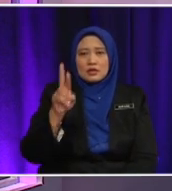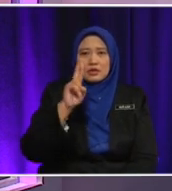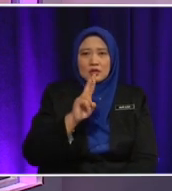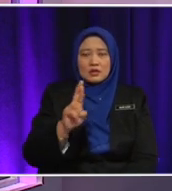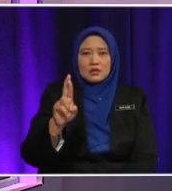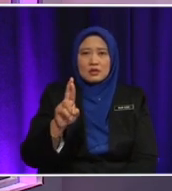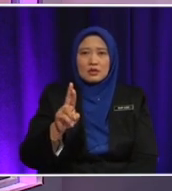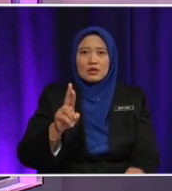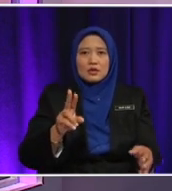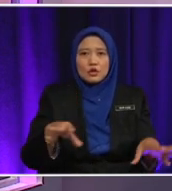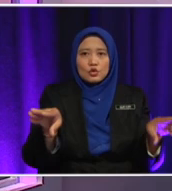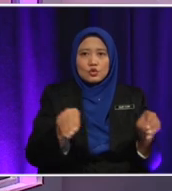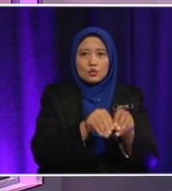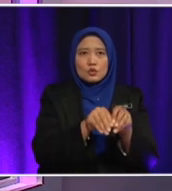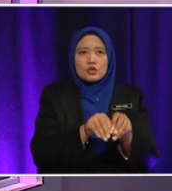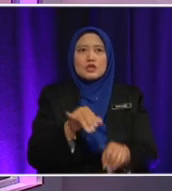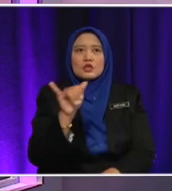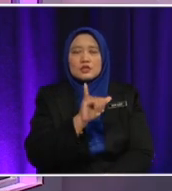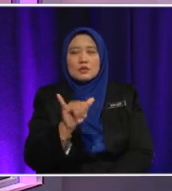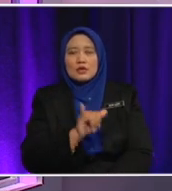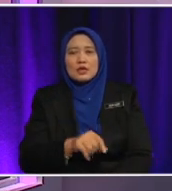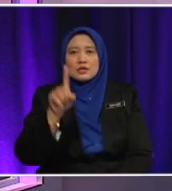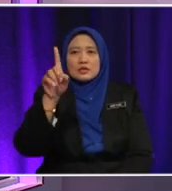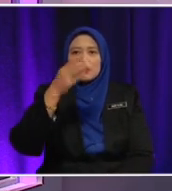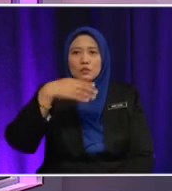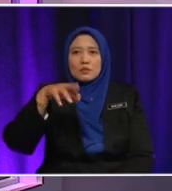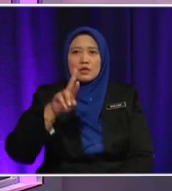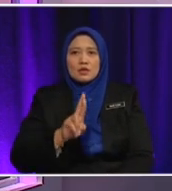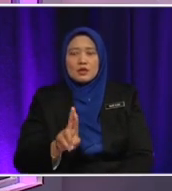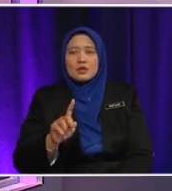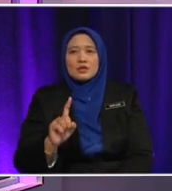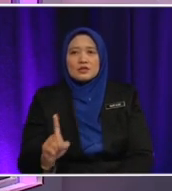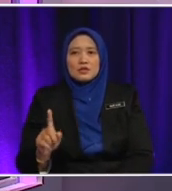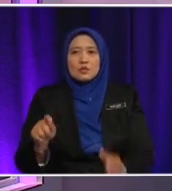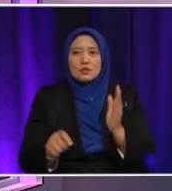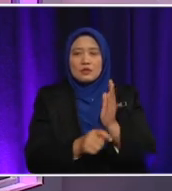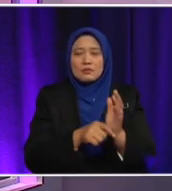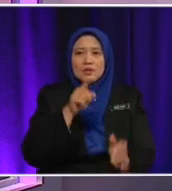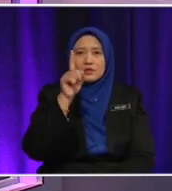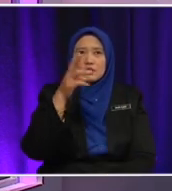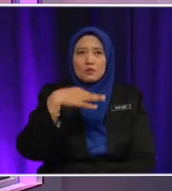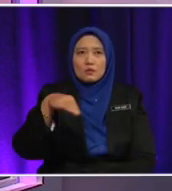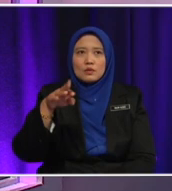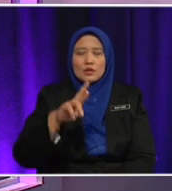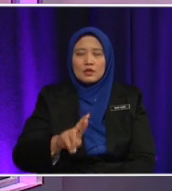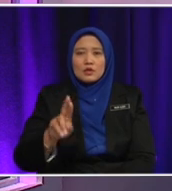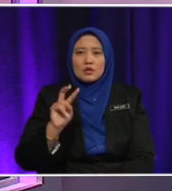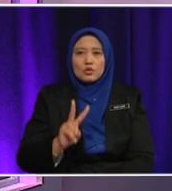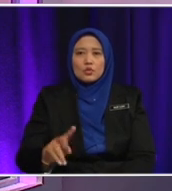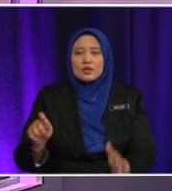1/a2+ artinya Berapa banyak lah yang disusun secara sehari-hari Oke seterusnya